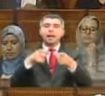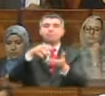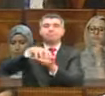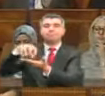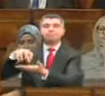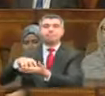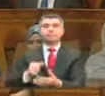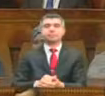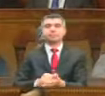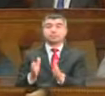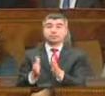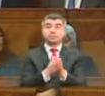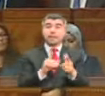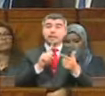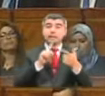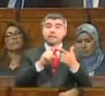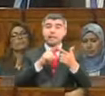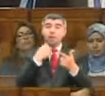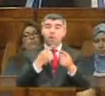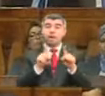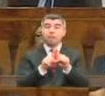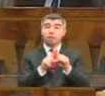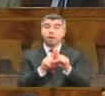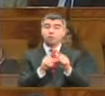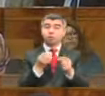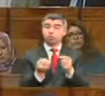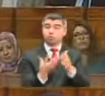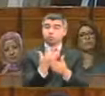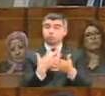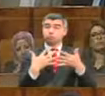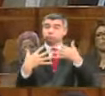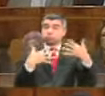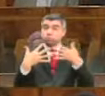ثانياً، تعزيز قيم النزاهة والعمل على